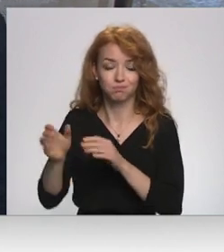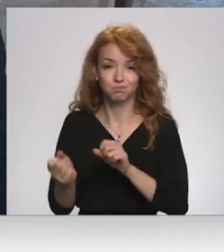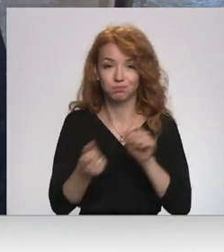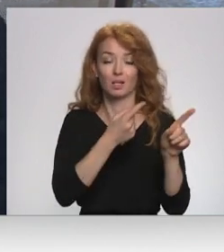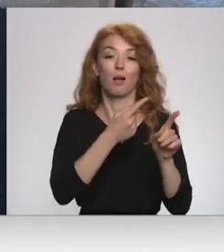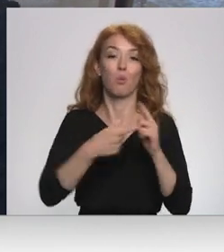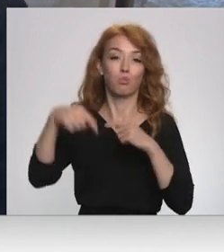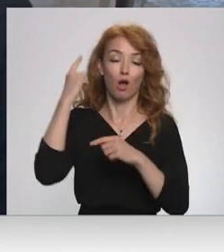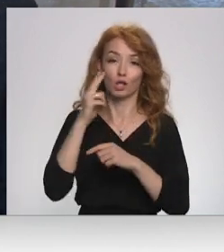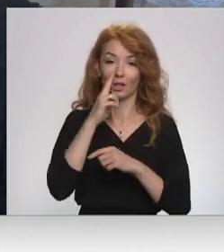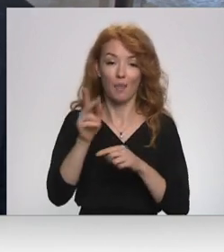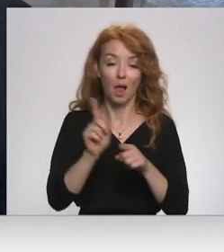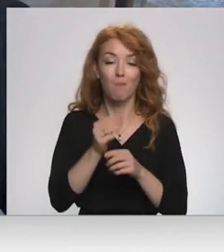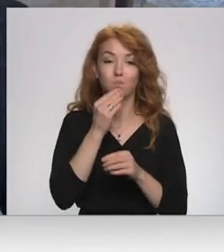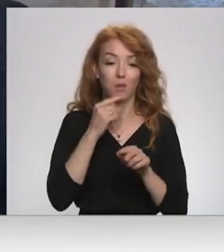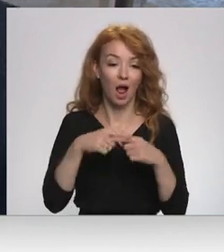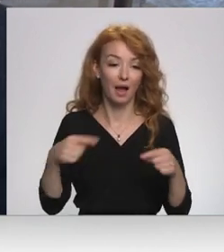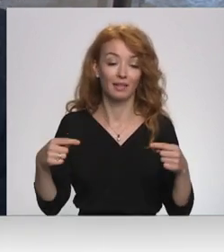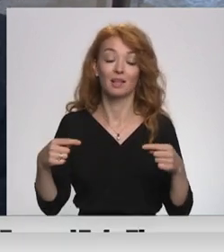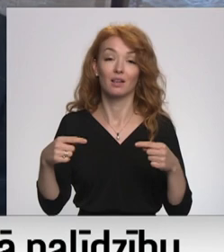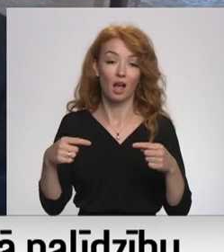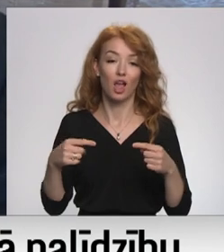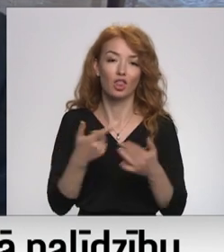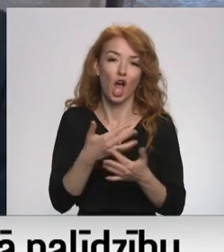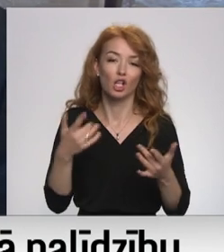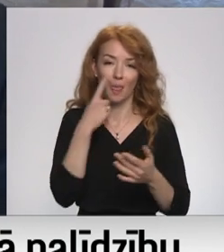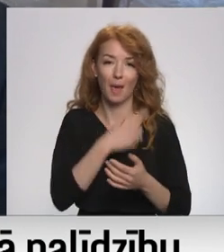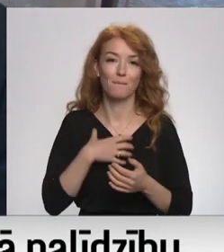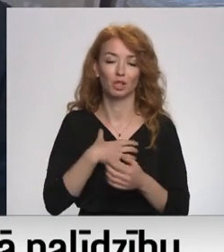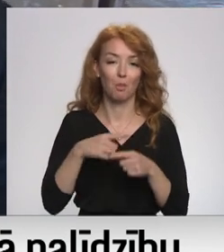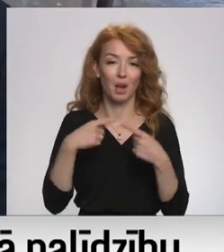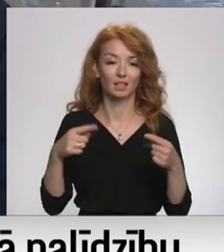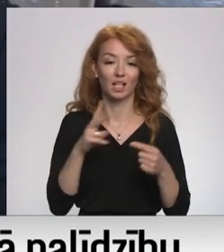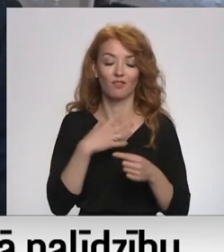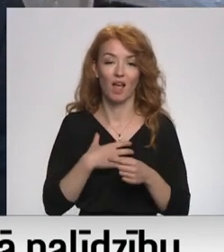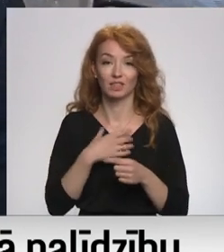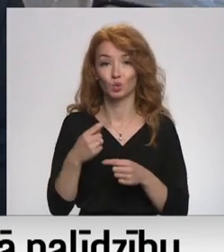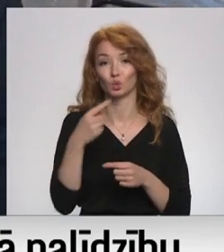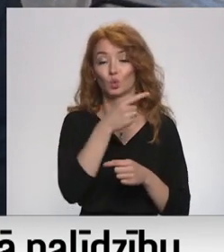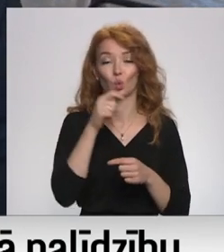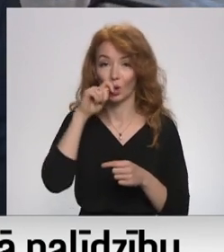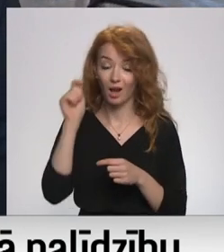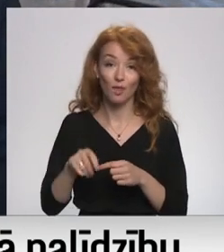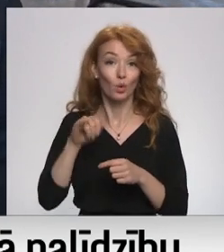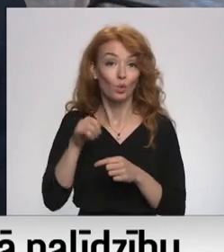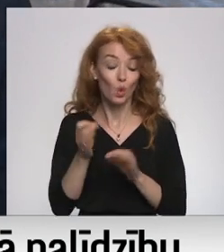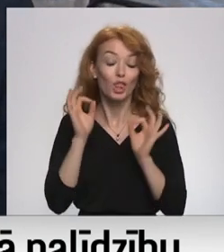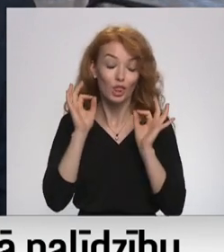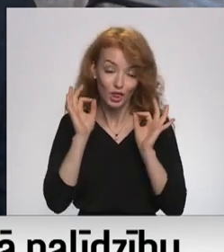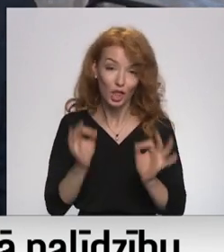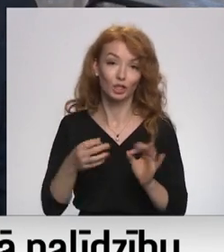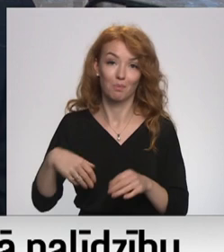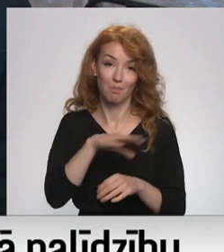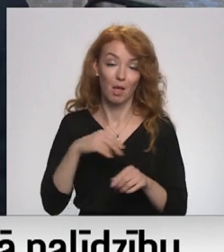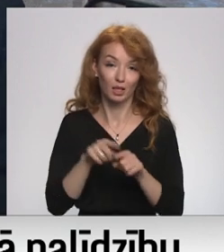pagājušo nedēļā arī pārtika un dažādas nepieciešamas preces, kas ir šobrīd vajadzīgs viņiem, jo tieši mēs